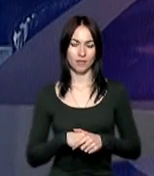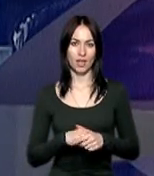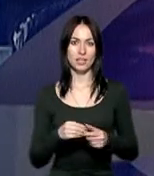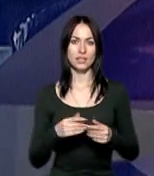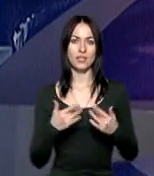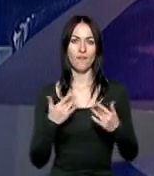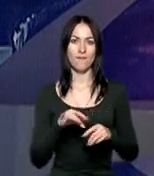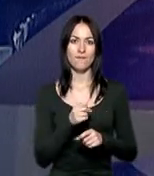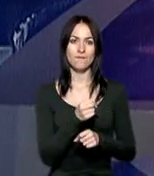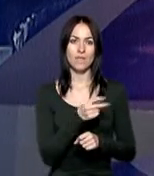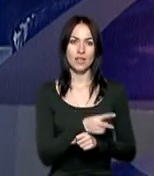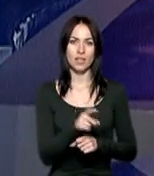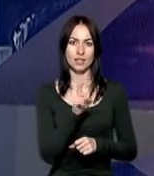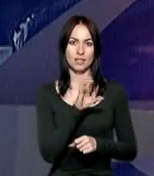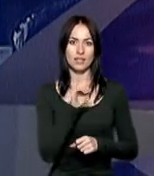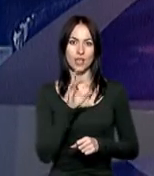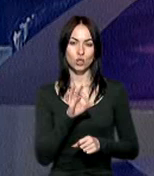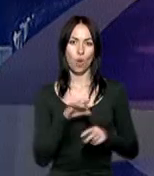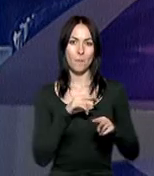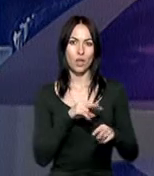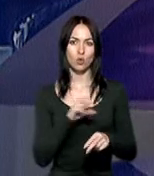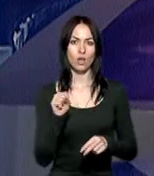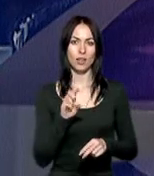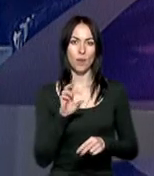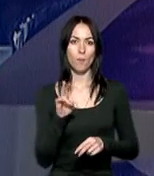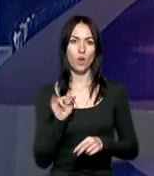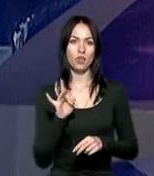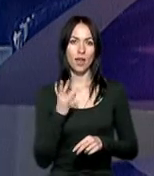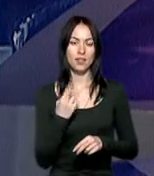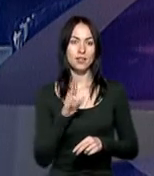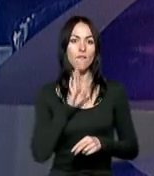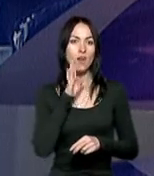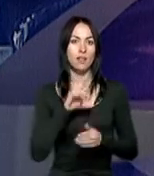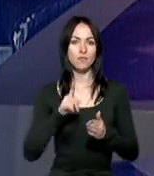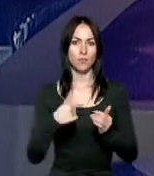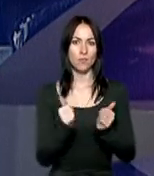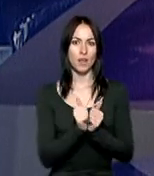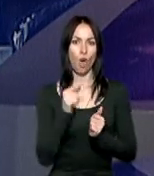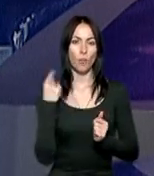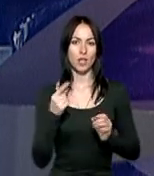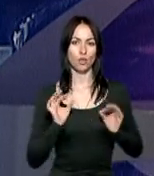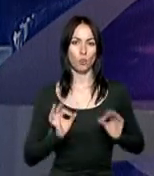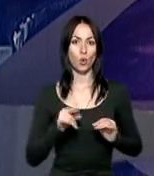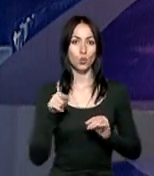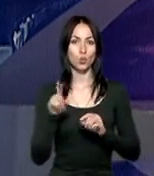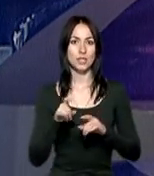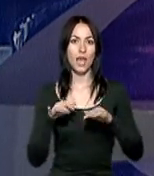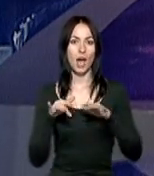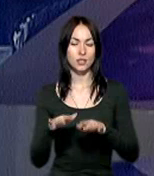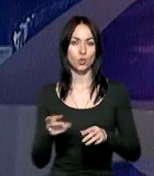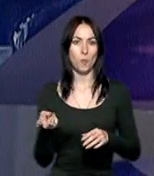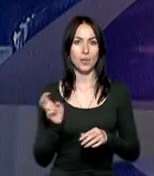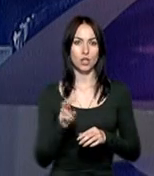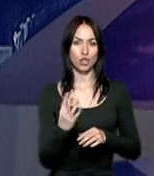Звільнити із СІЗО патрульного Андрія Бондарця вимагали вранці біля обласної прокуратури. Тоді туди із акцією прийшли четверо